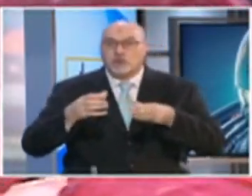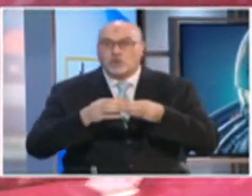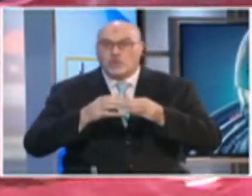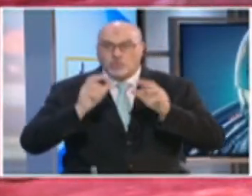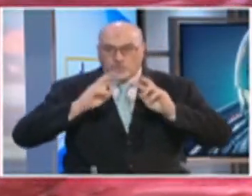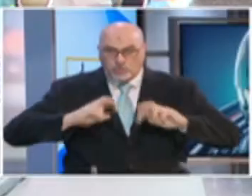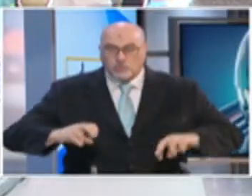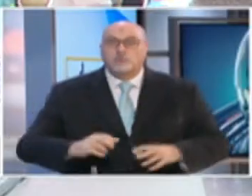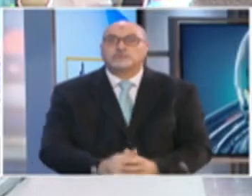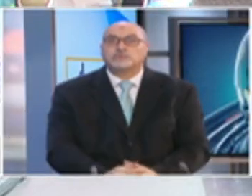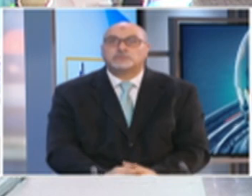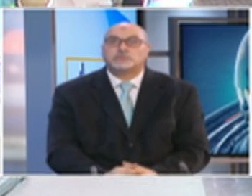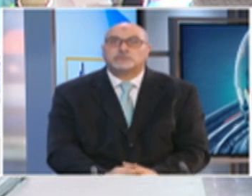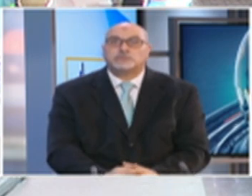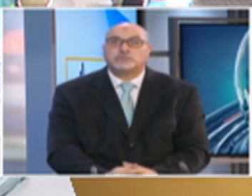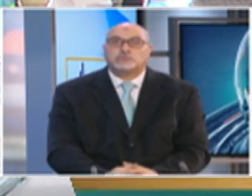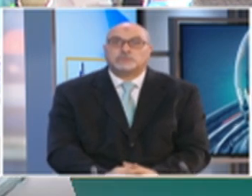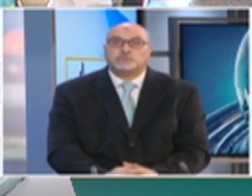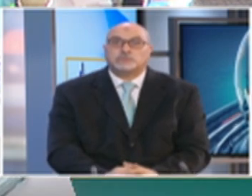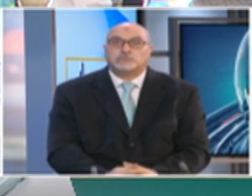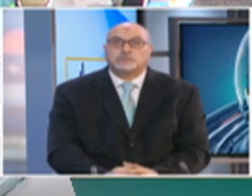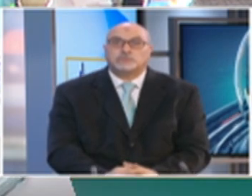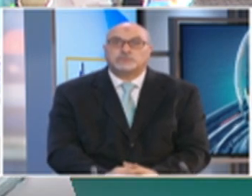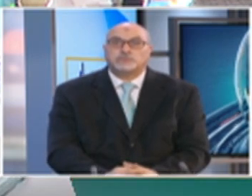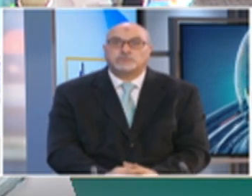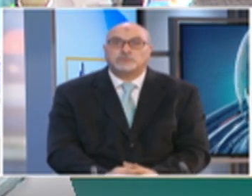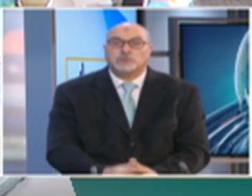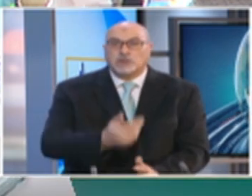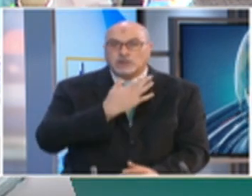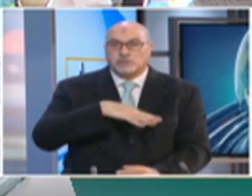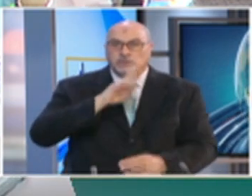التجاره. نركز على يعني تفتيش المخازن،